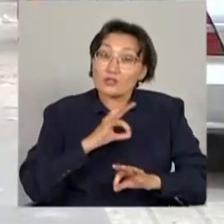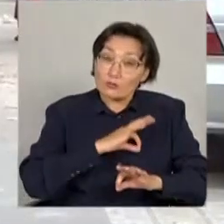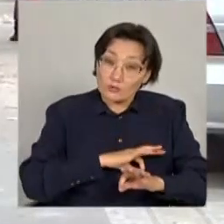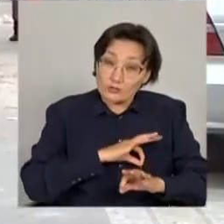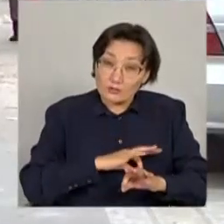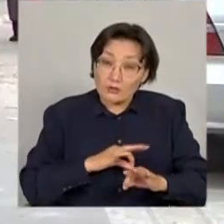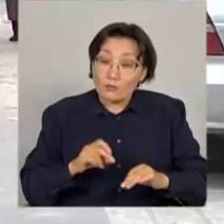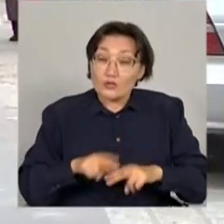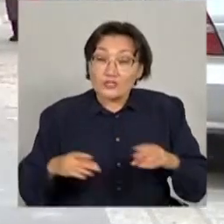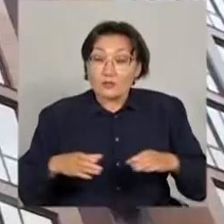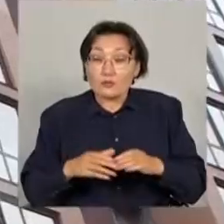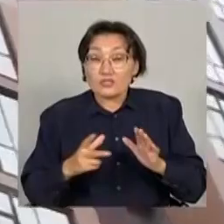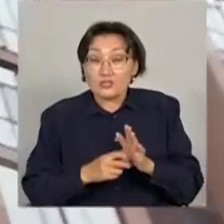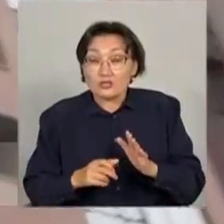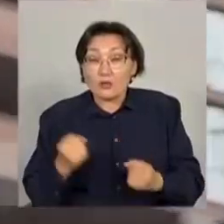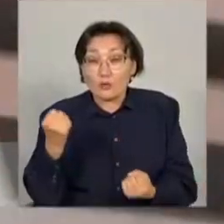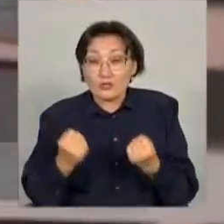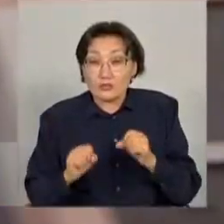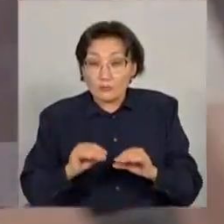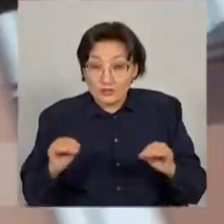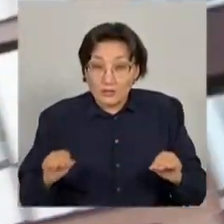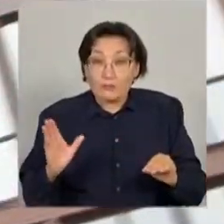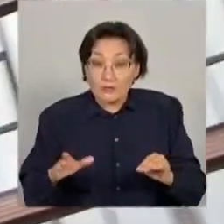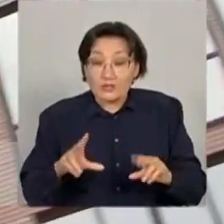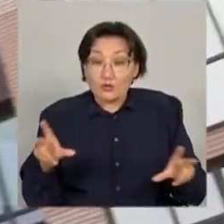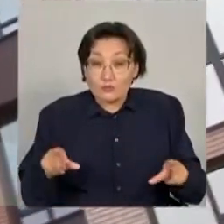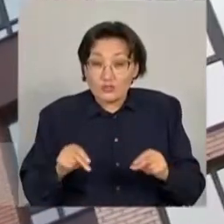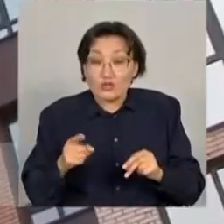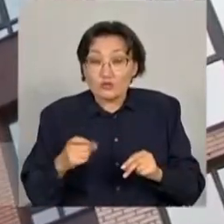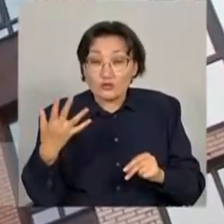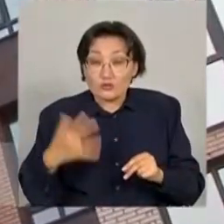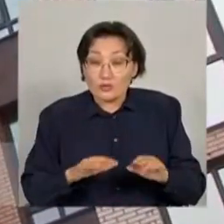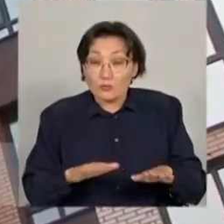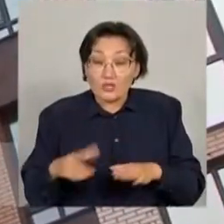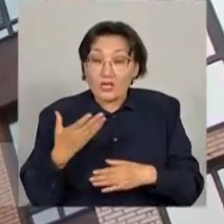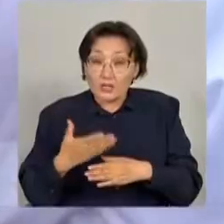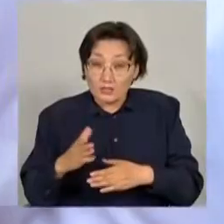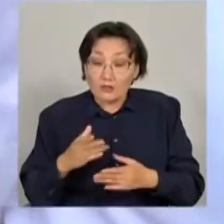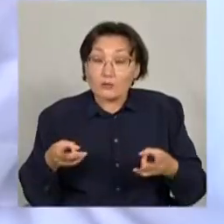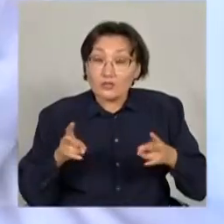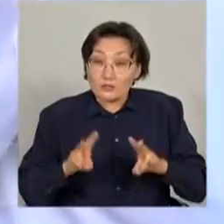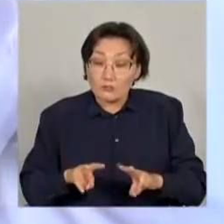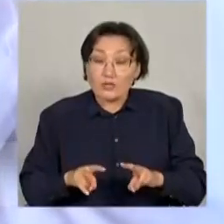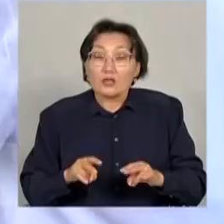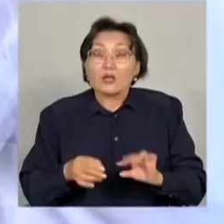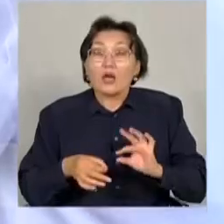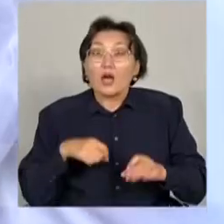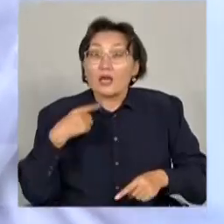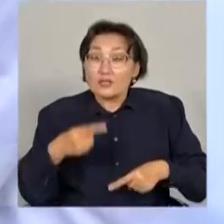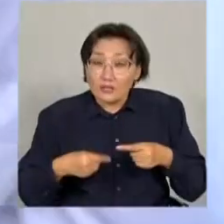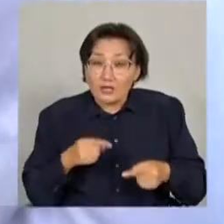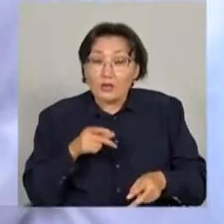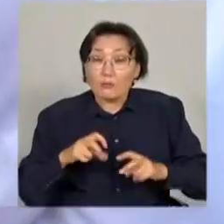қатар мердігер 800 автотұрақ болады деп уәде беріп алып 150 ақ орын қалдырған екен. Тұрғындар жіпке тізген